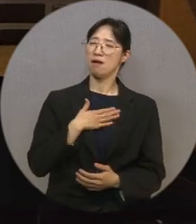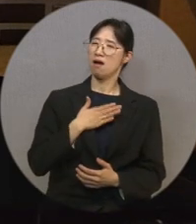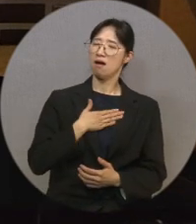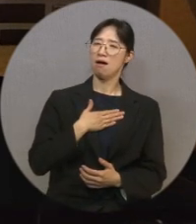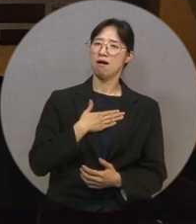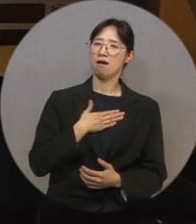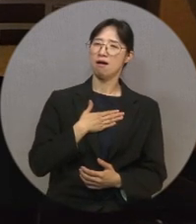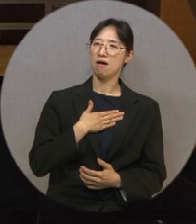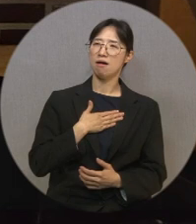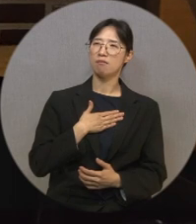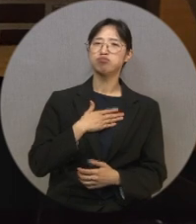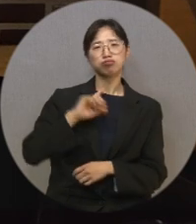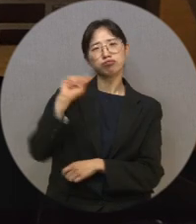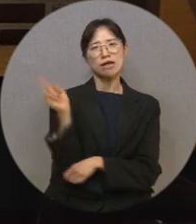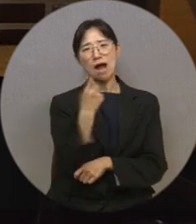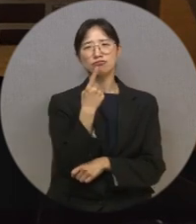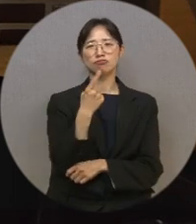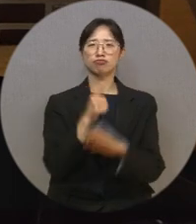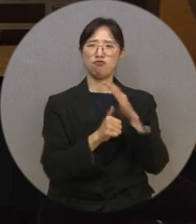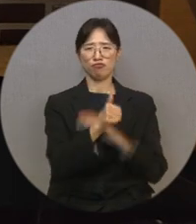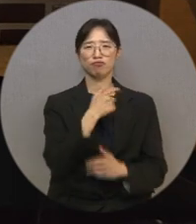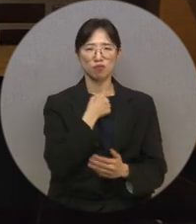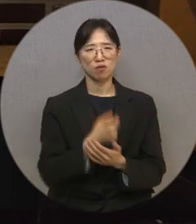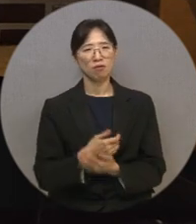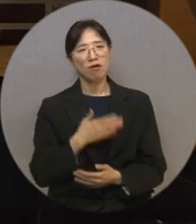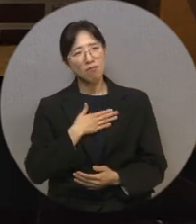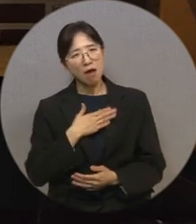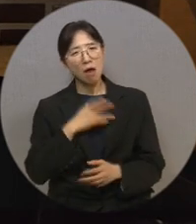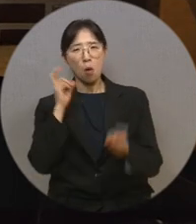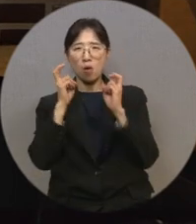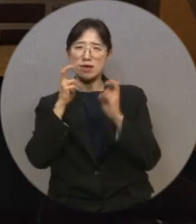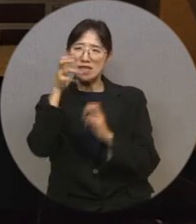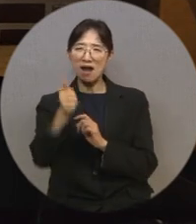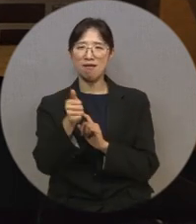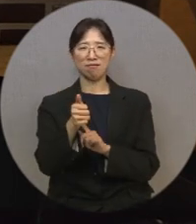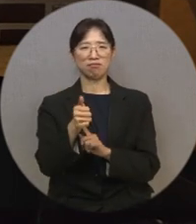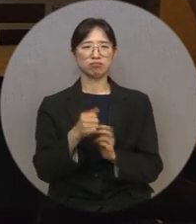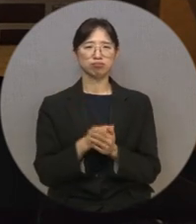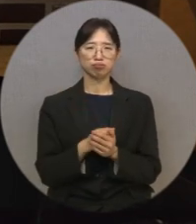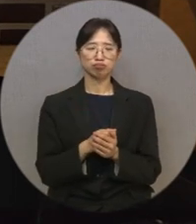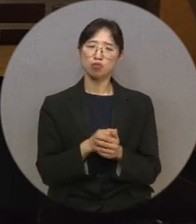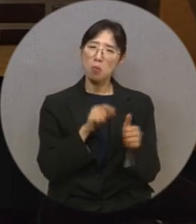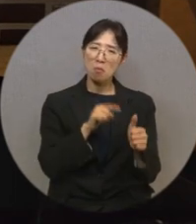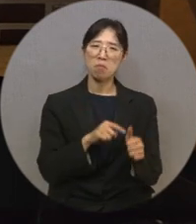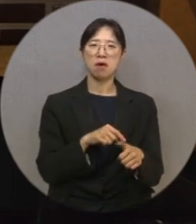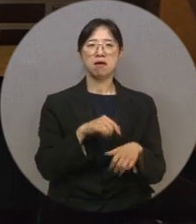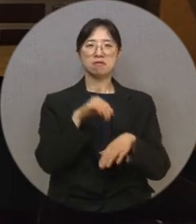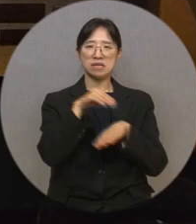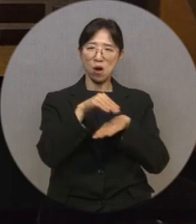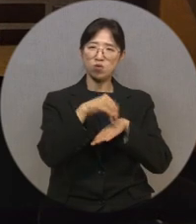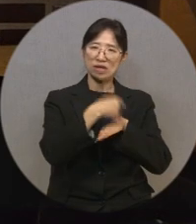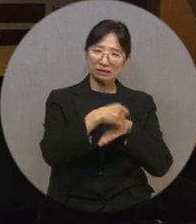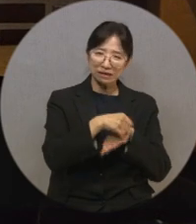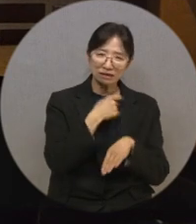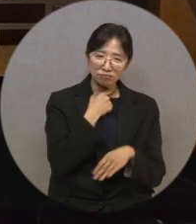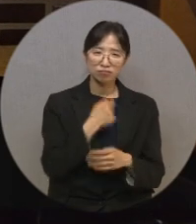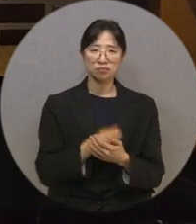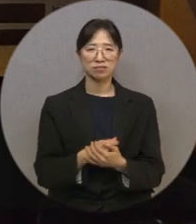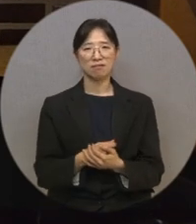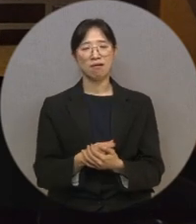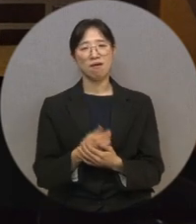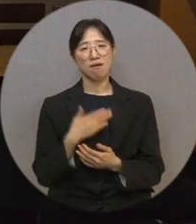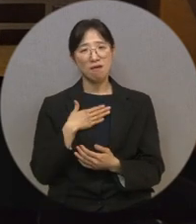저는 야구선수요. 응, 나는 회사 사장? 또 누구는 자동차 디자이너? 아니,